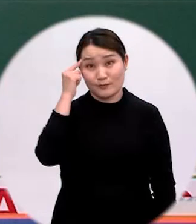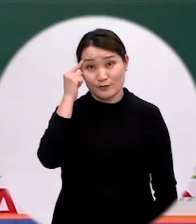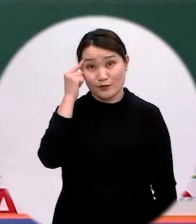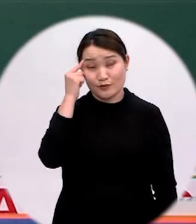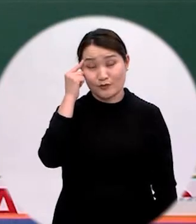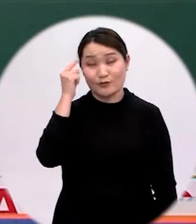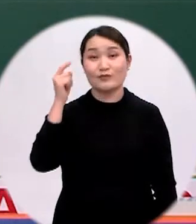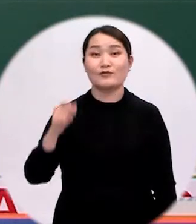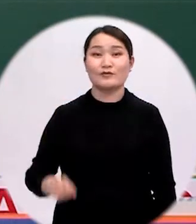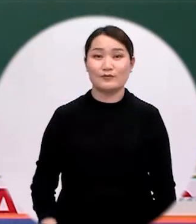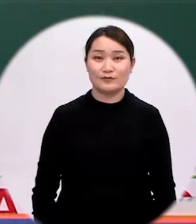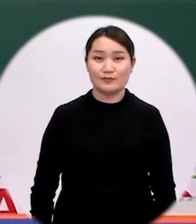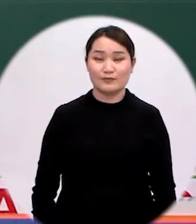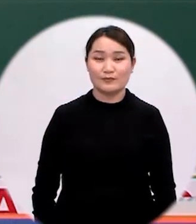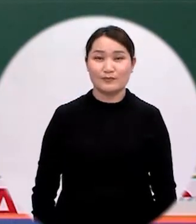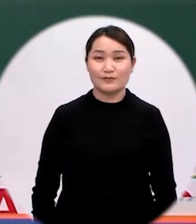өдрөө бодоорой.